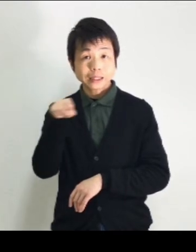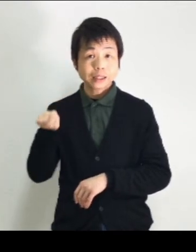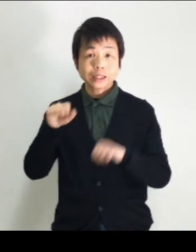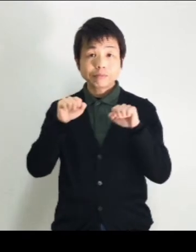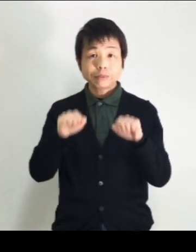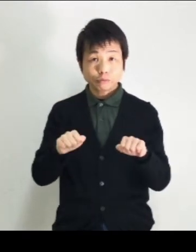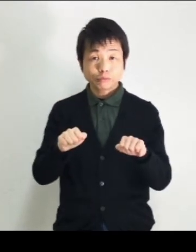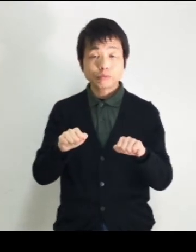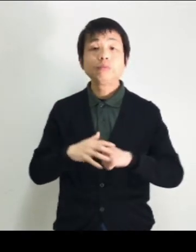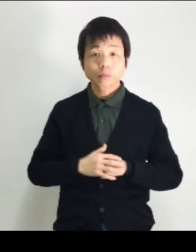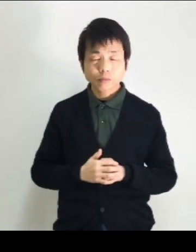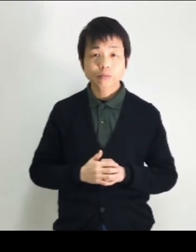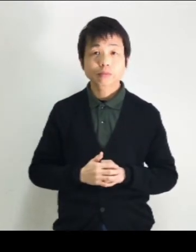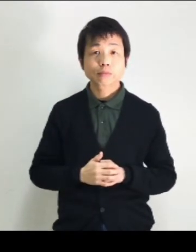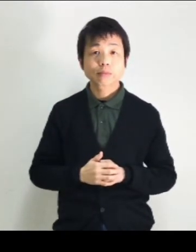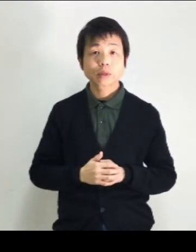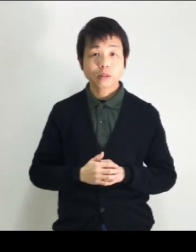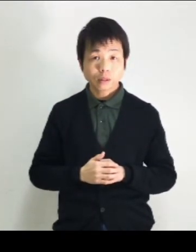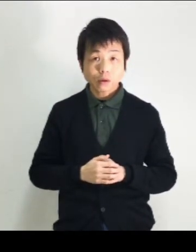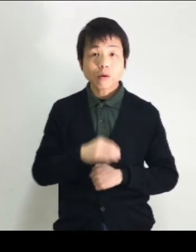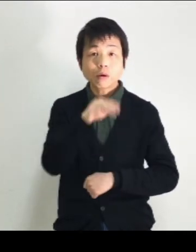て、